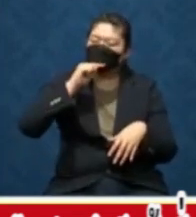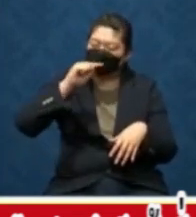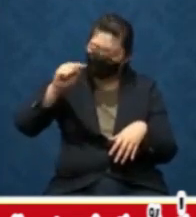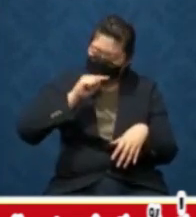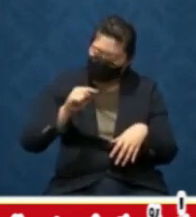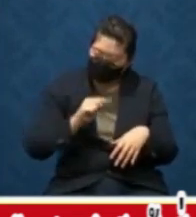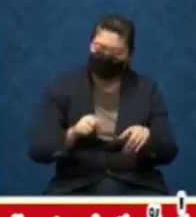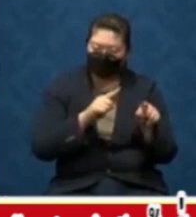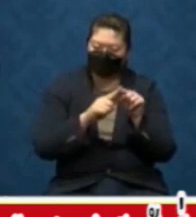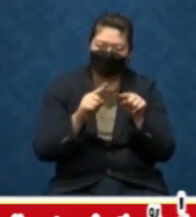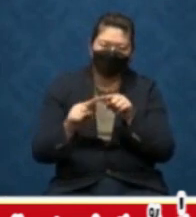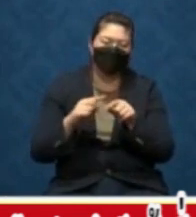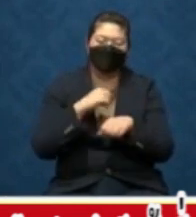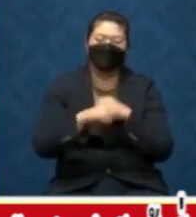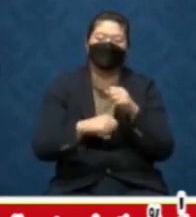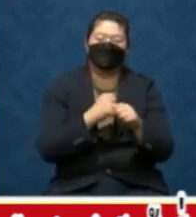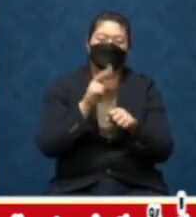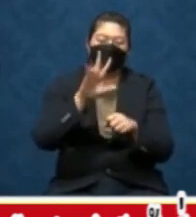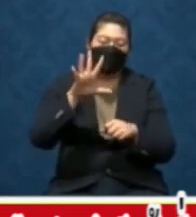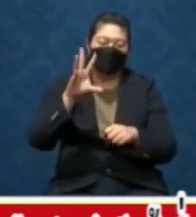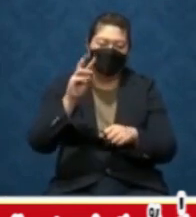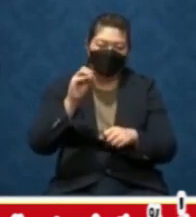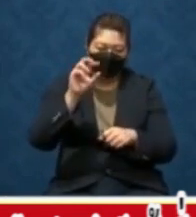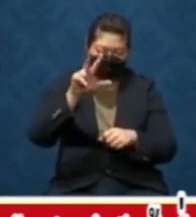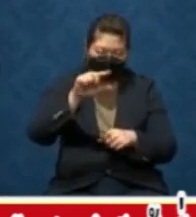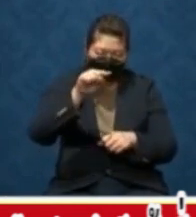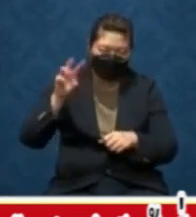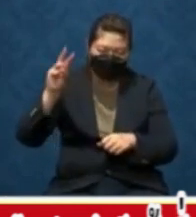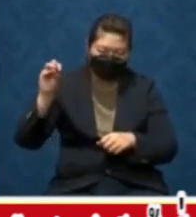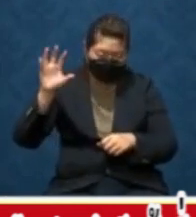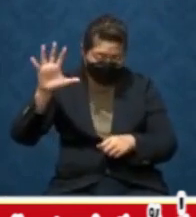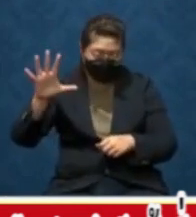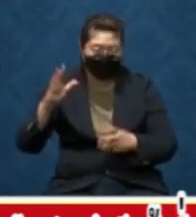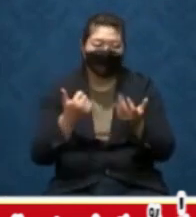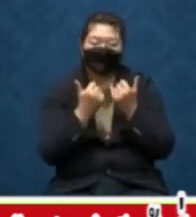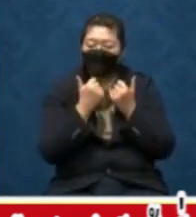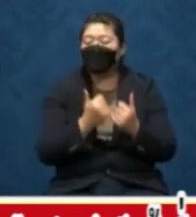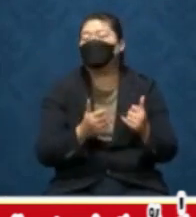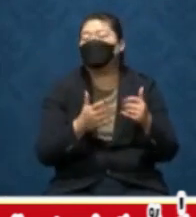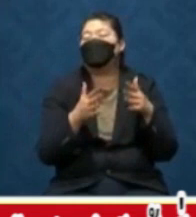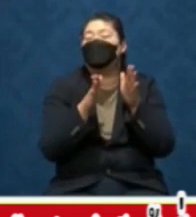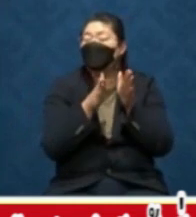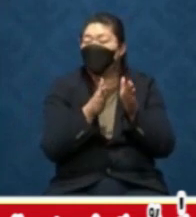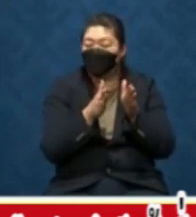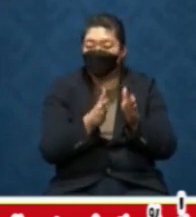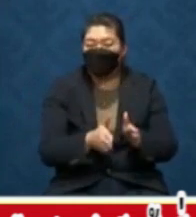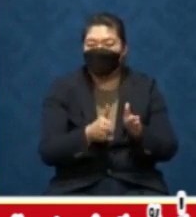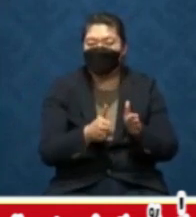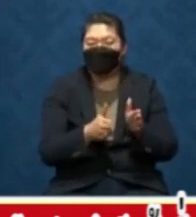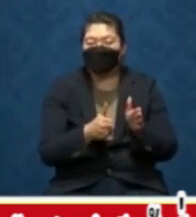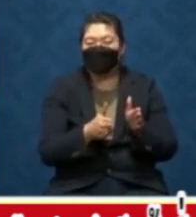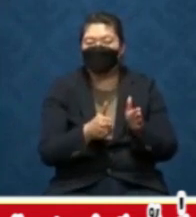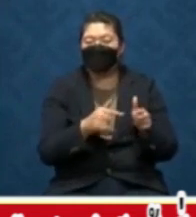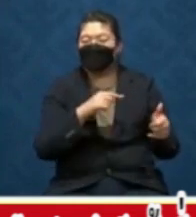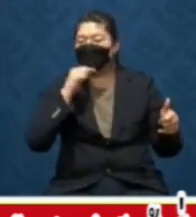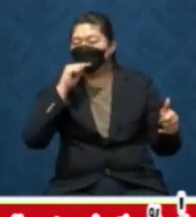สถิติในห้วงปี2563ถึงปี 2565มีผู้ถูกมีผู้ถูก